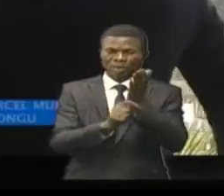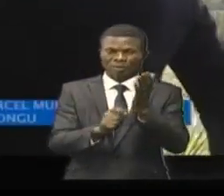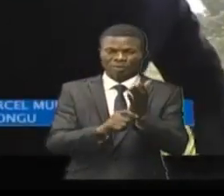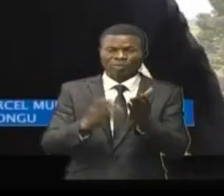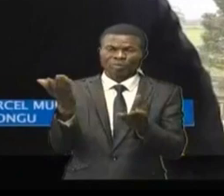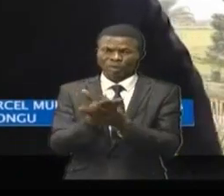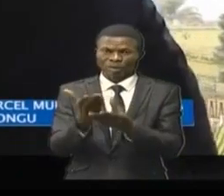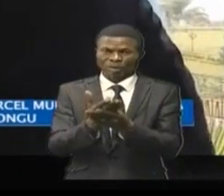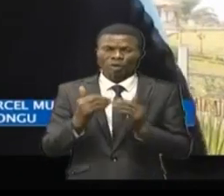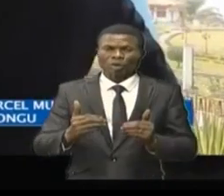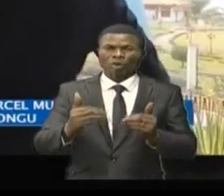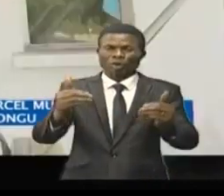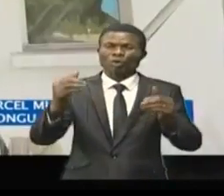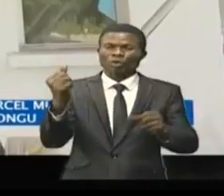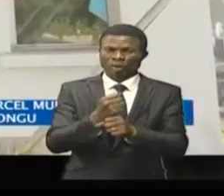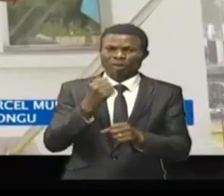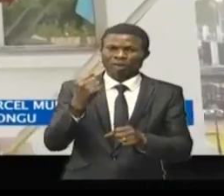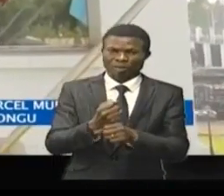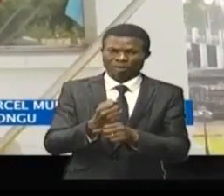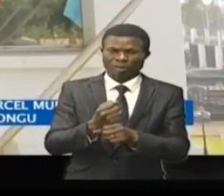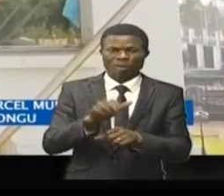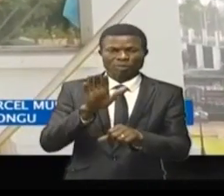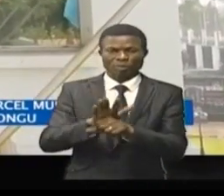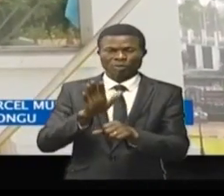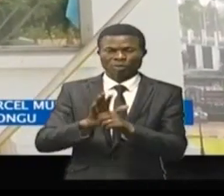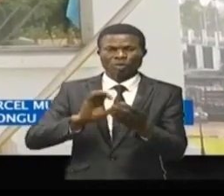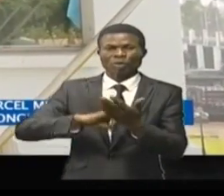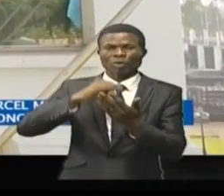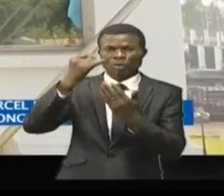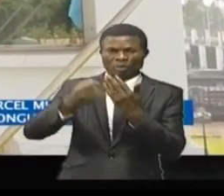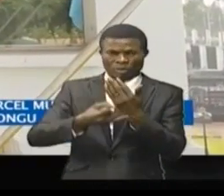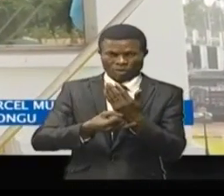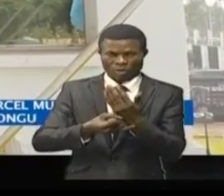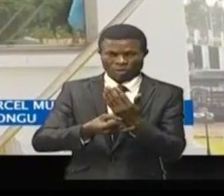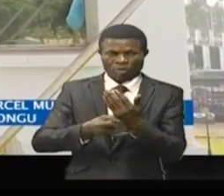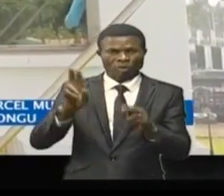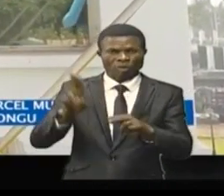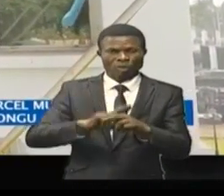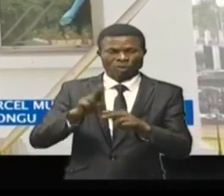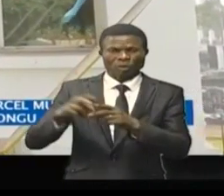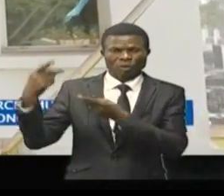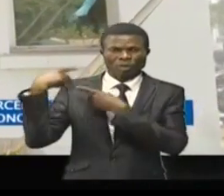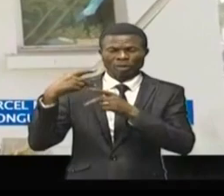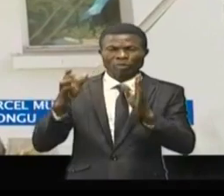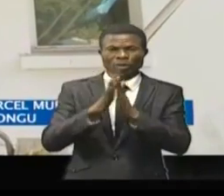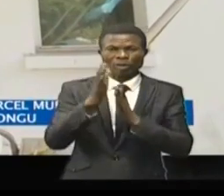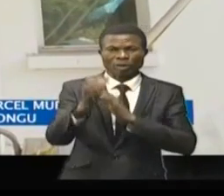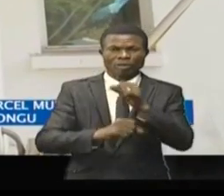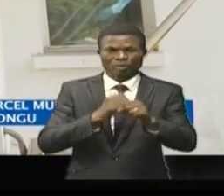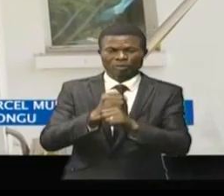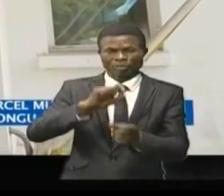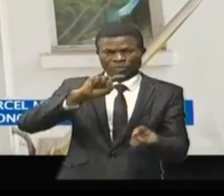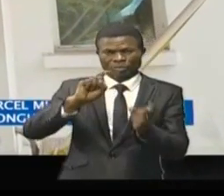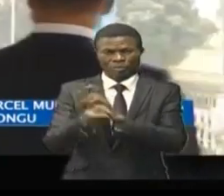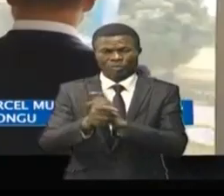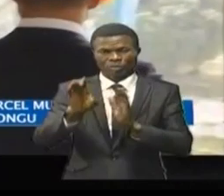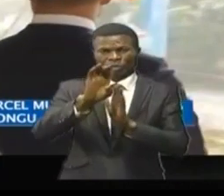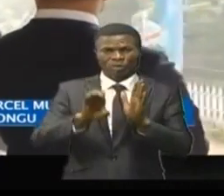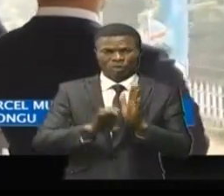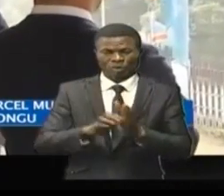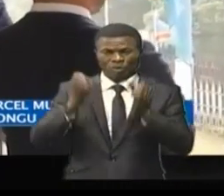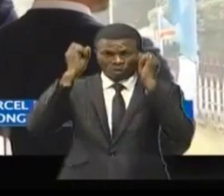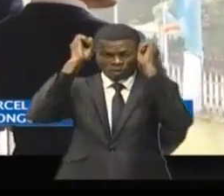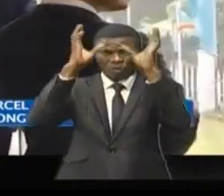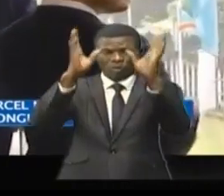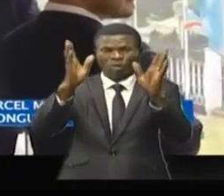vue de prolonger la mise en œuvre des différents projets en cours d'exécution depuis 10 ans pour l'amélioration du système